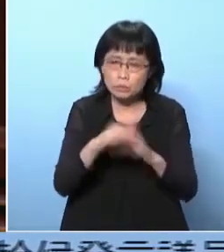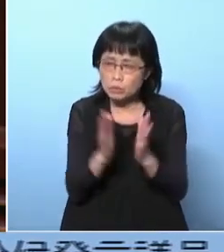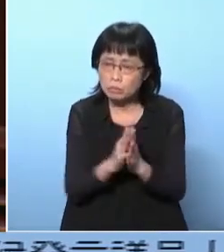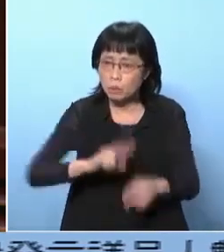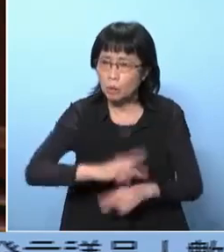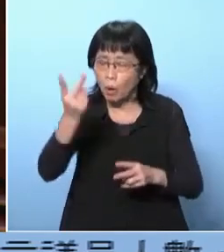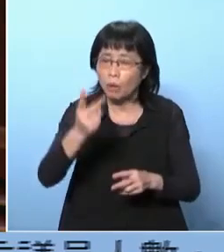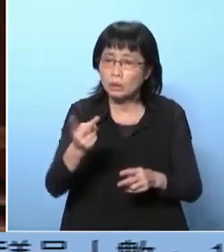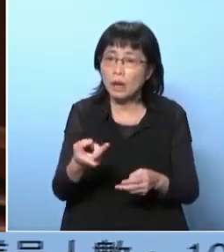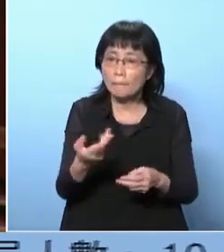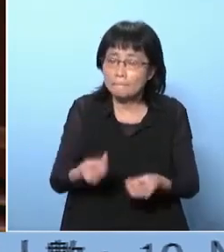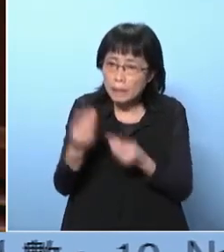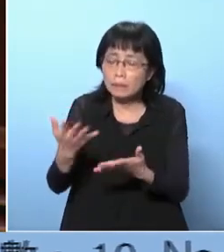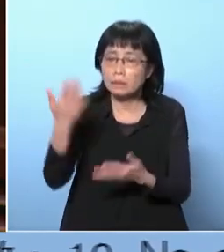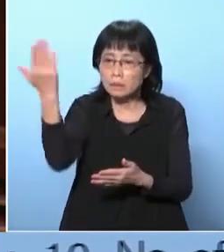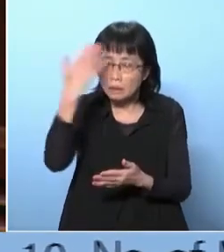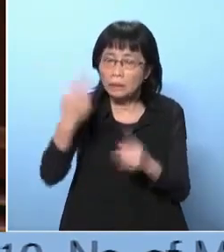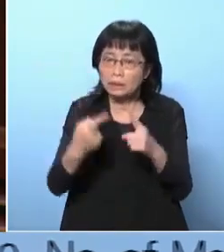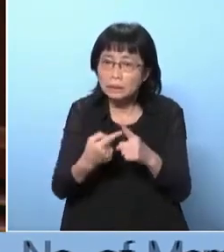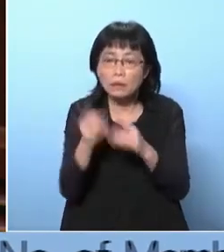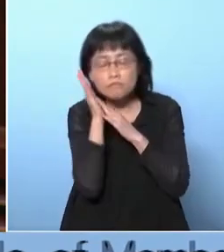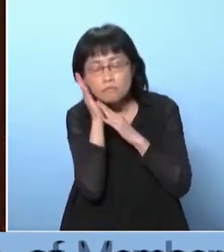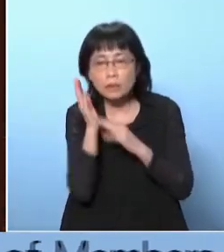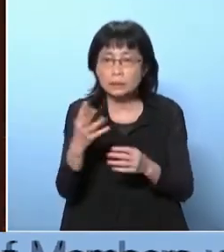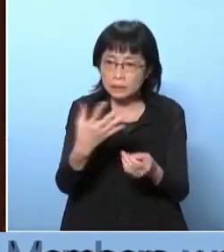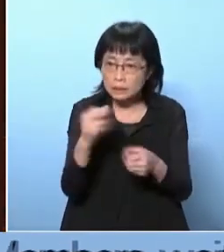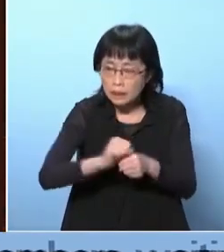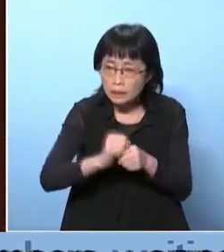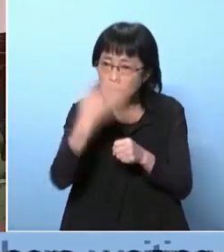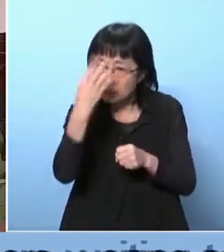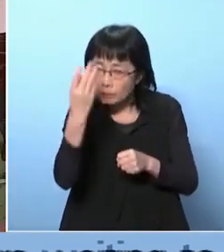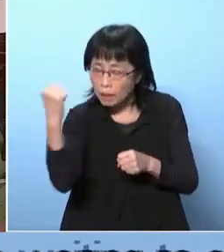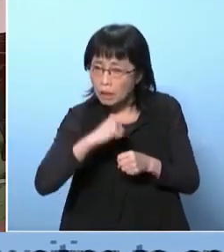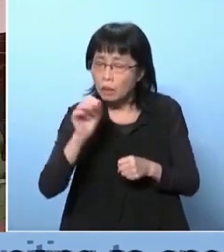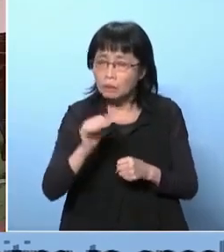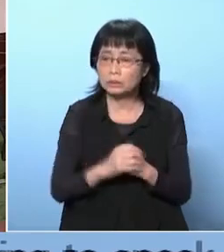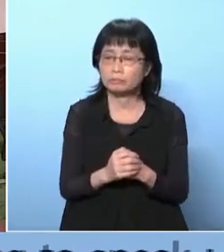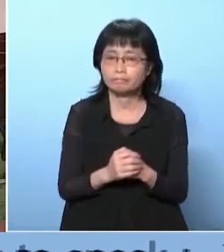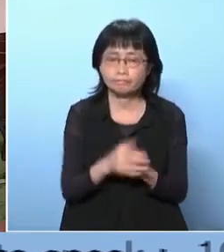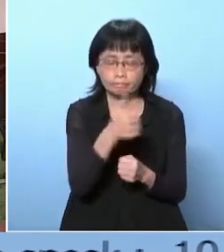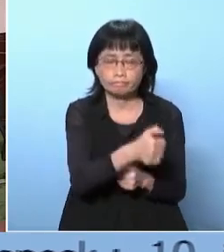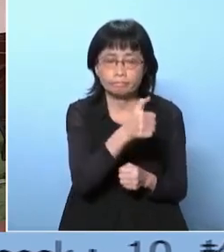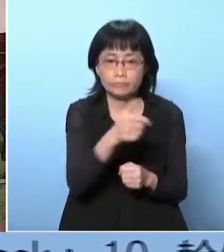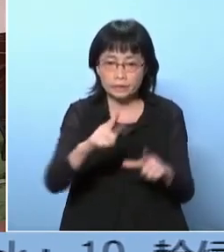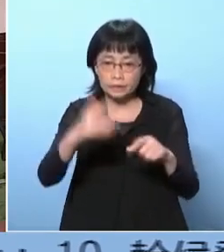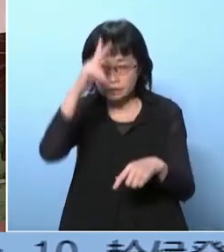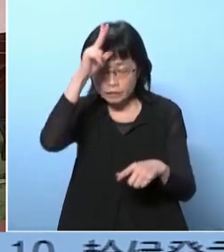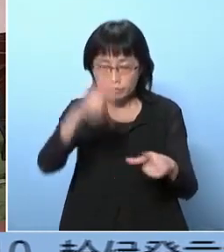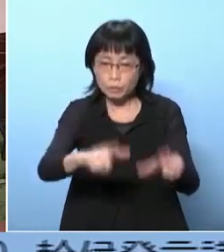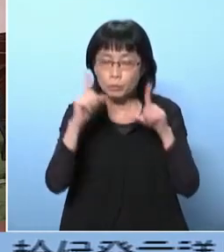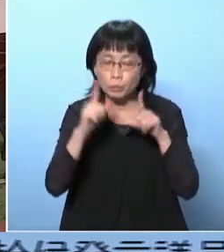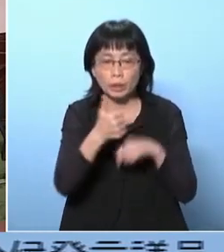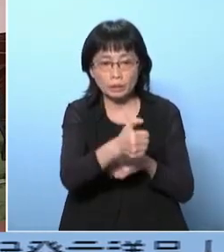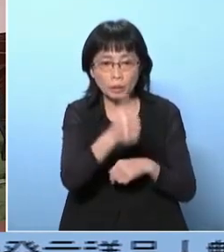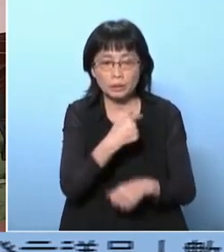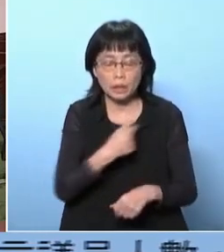用，增加我們離島旅遊的吸引力呢？ 局長。 多謝葉劉淑儀議員的意見，咁